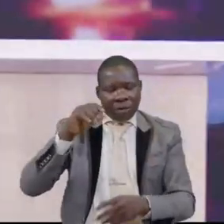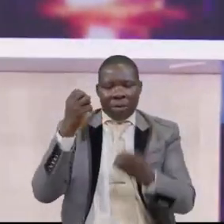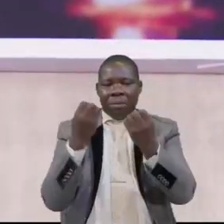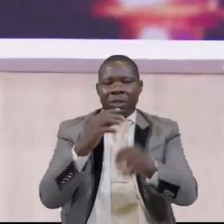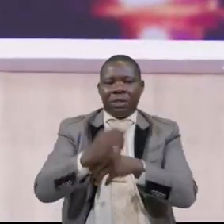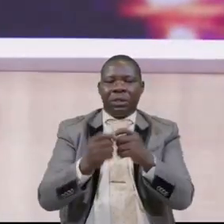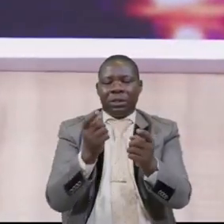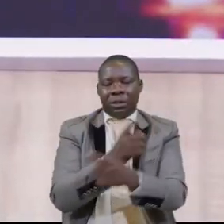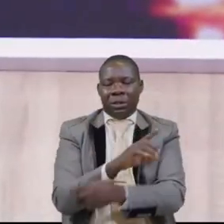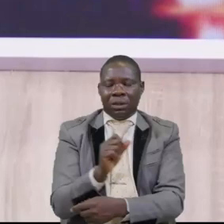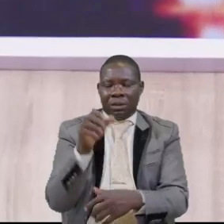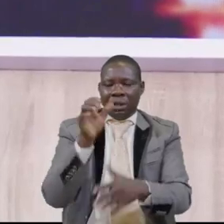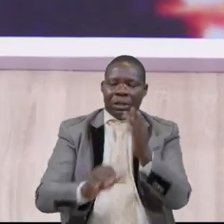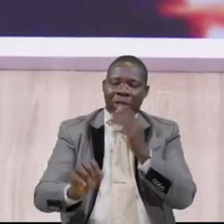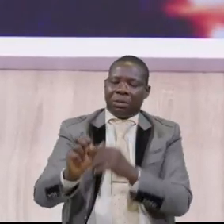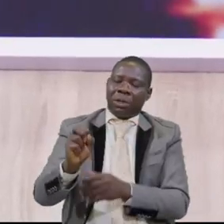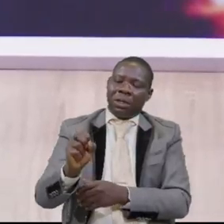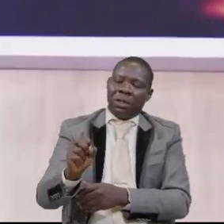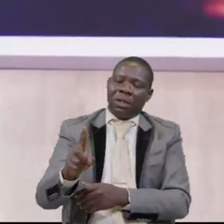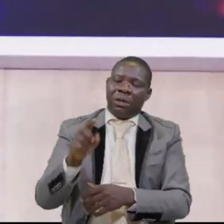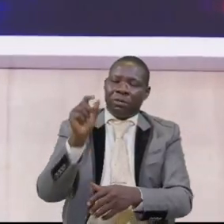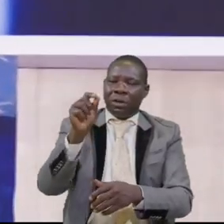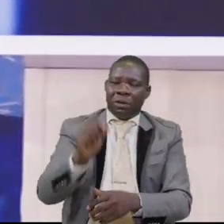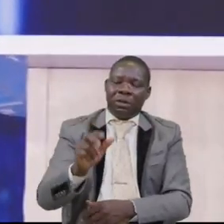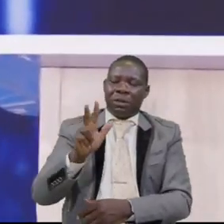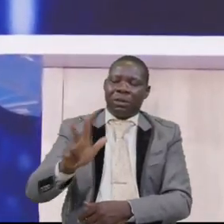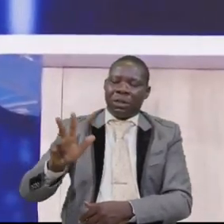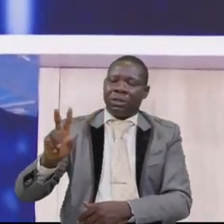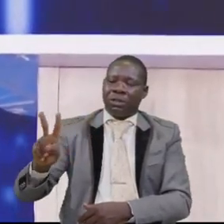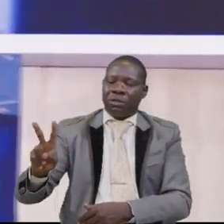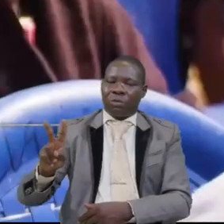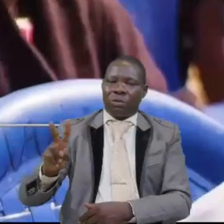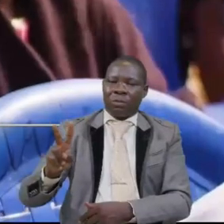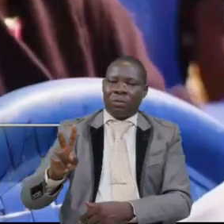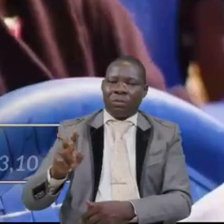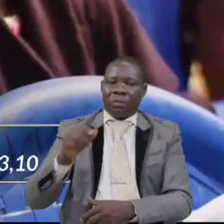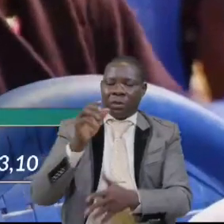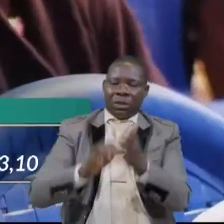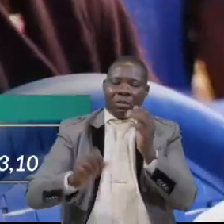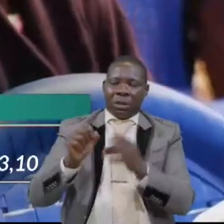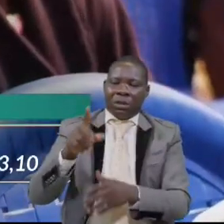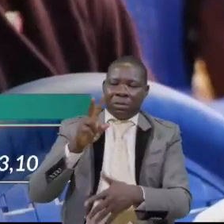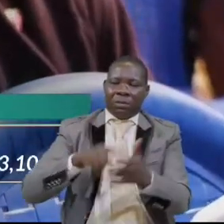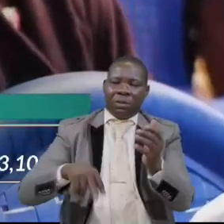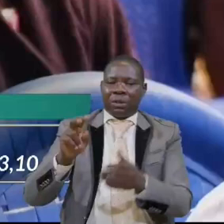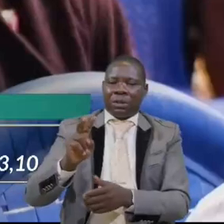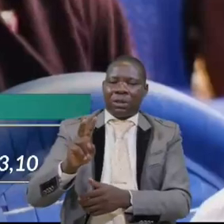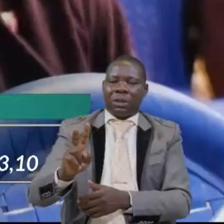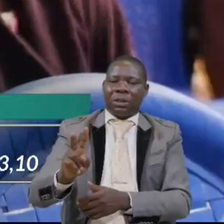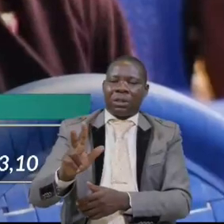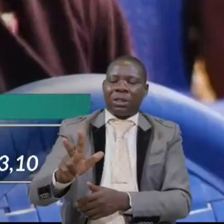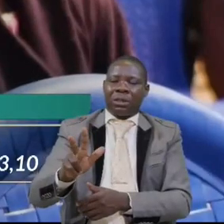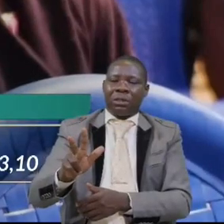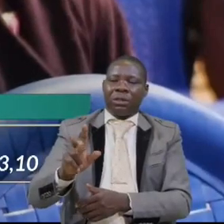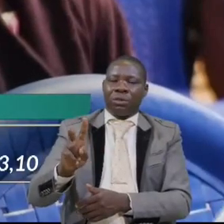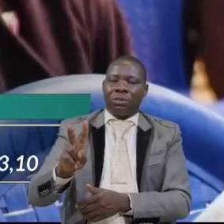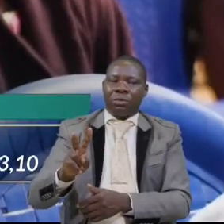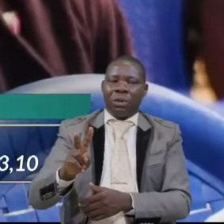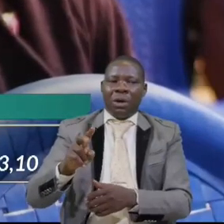11, verset 32. Chapitre 11, verset 32. Il séduira par les flatteries,